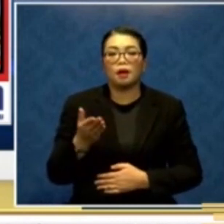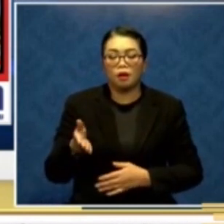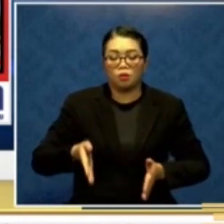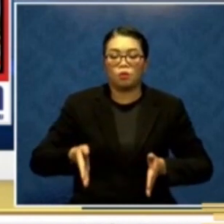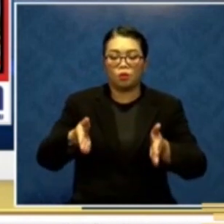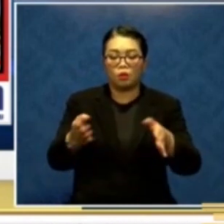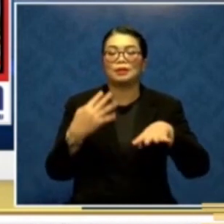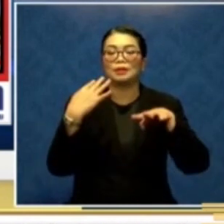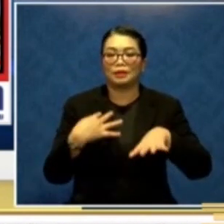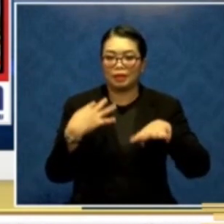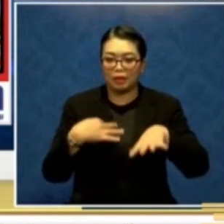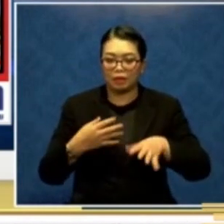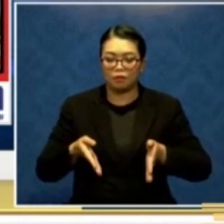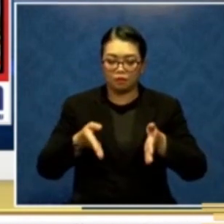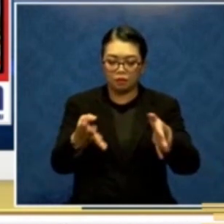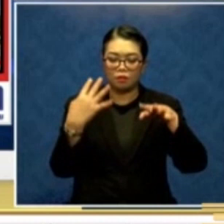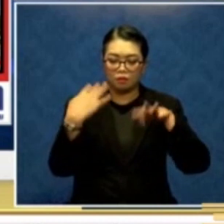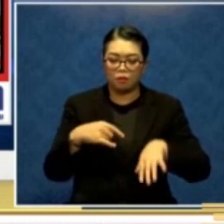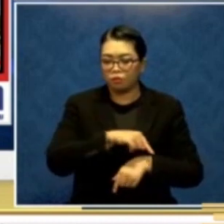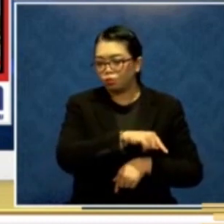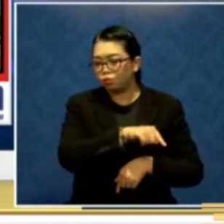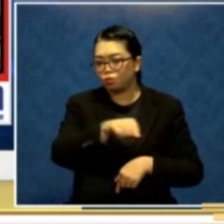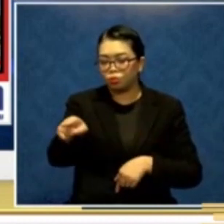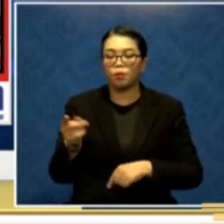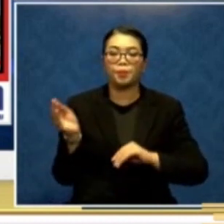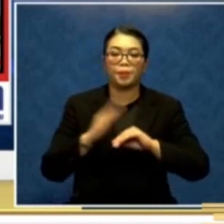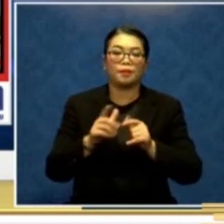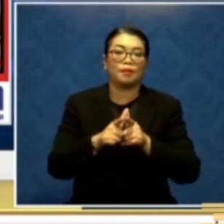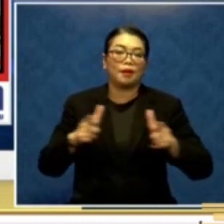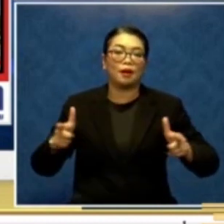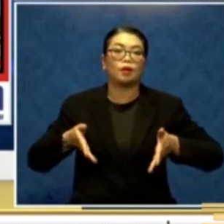และขอถนนสี่เลนจากอำเภอบรรบือไปวาปีปธุม